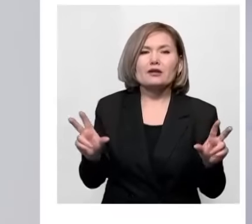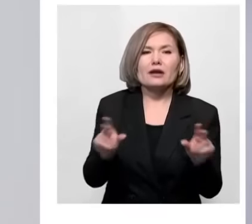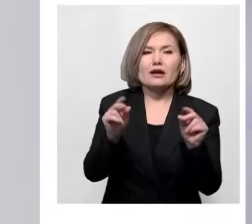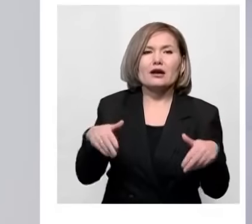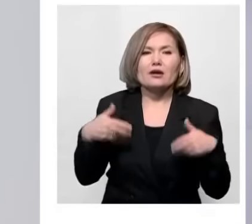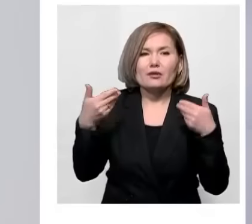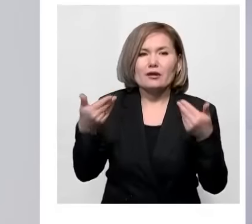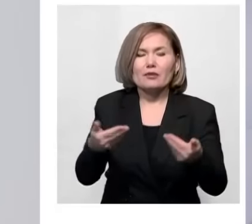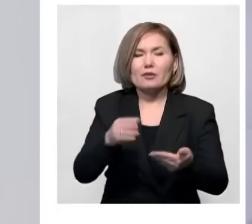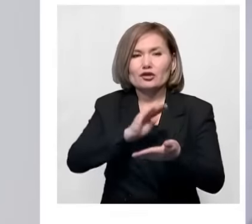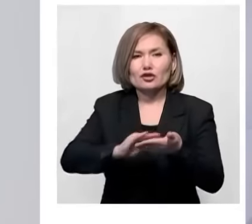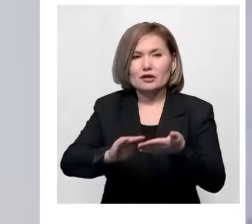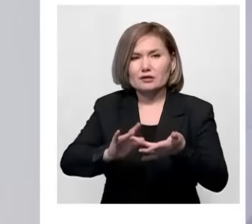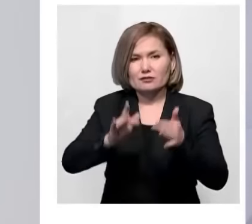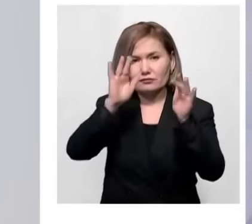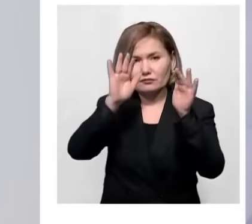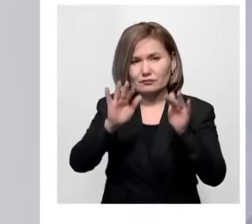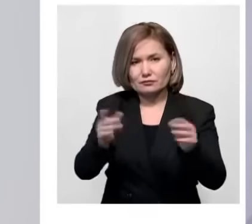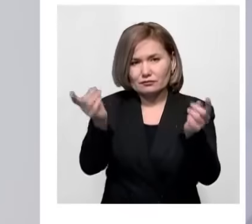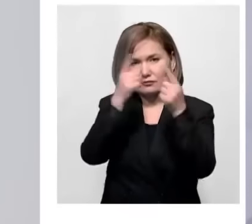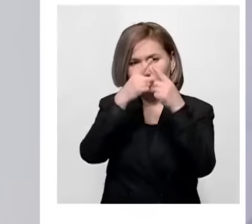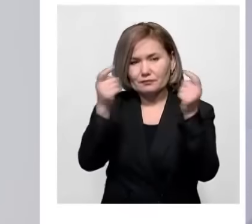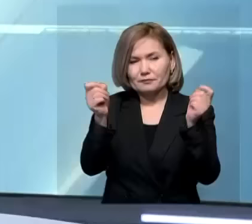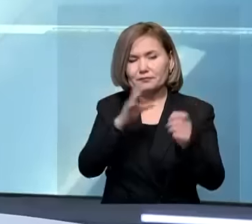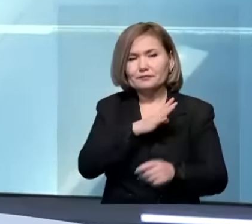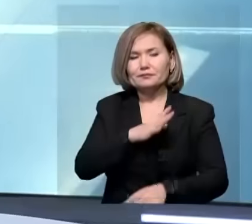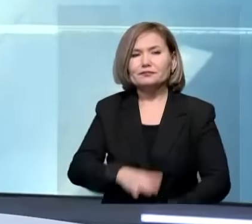табыс тіледі деп жазды.